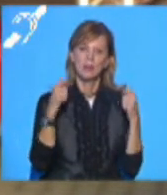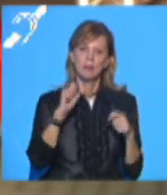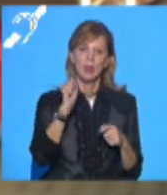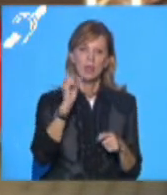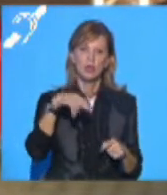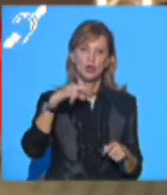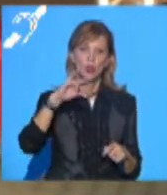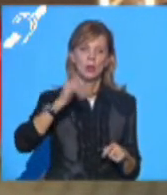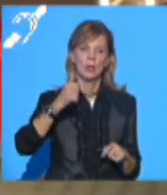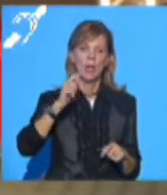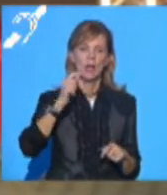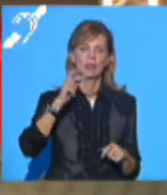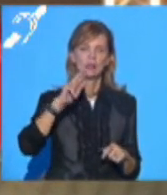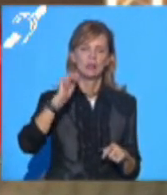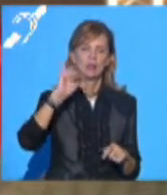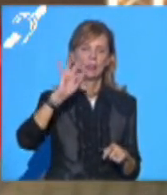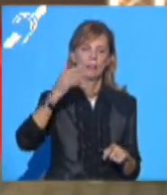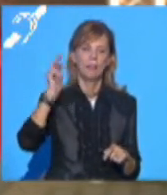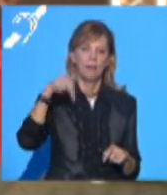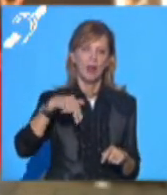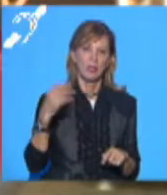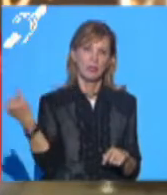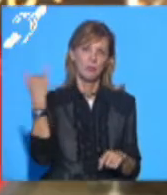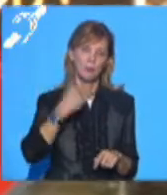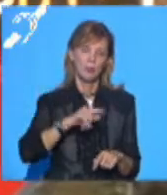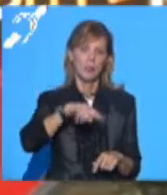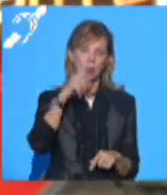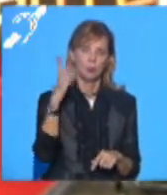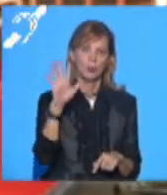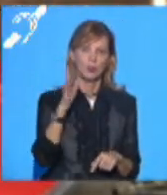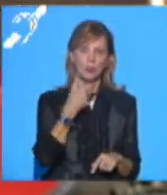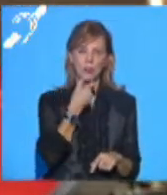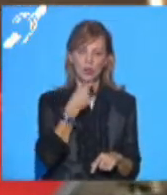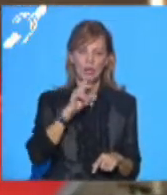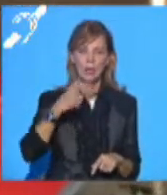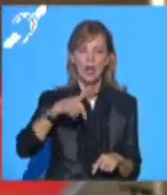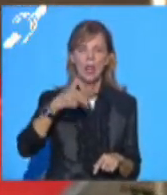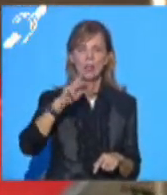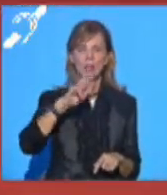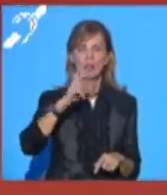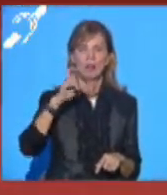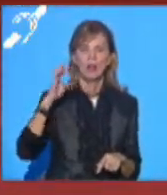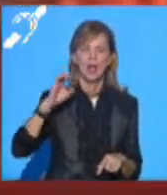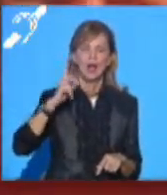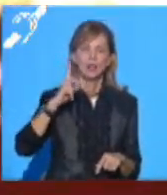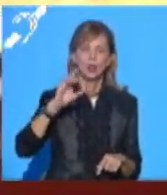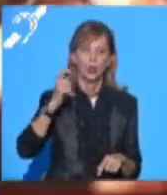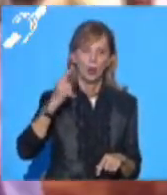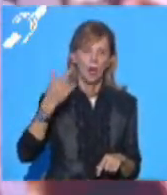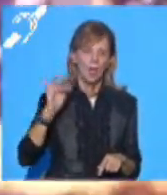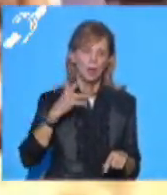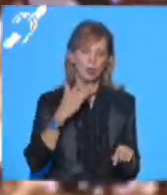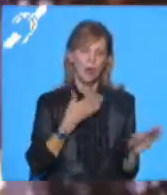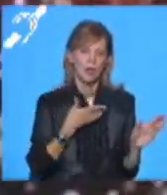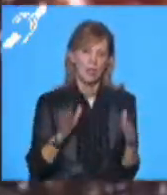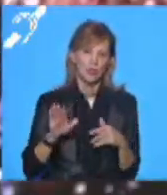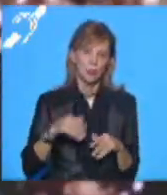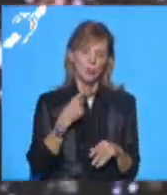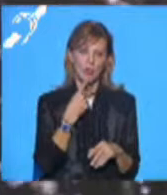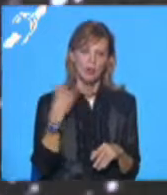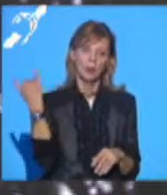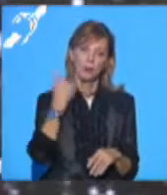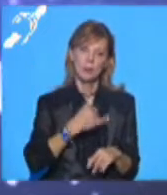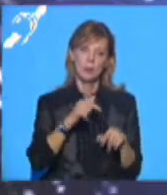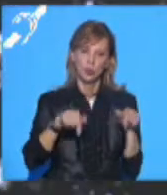Trifan revine, cred că după vreo 5 ani, Andreea Dogaru, care a debutat la Craiova, revine pe scena de la